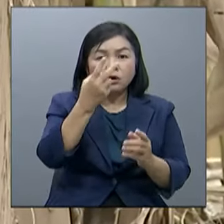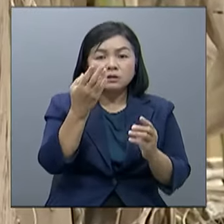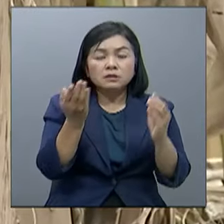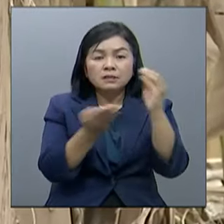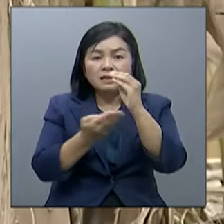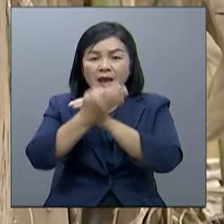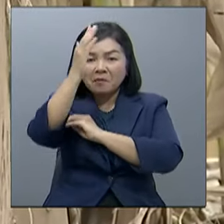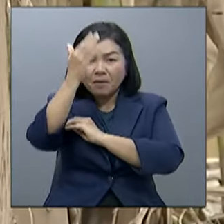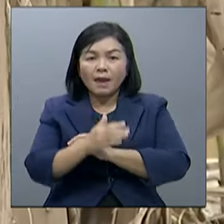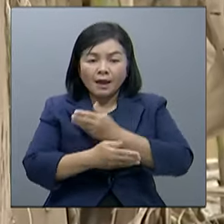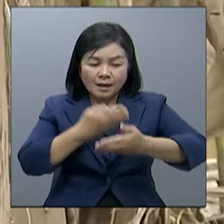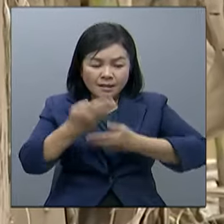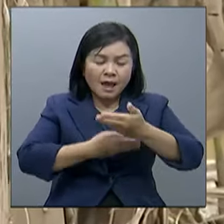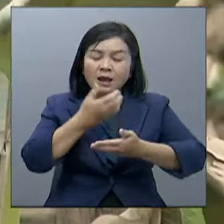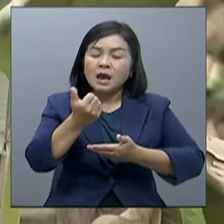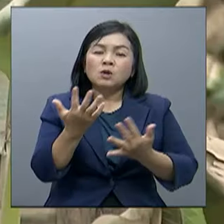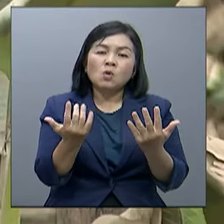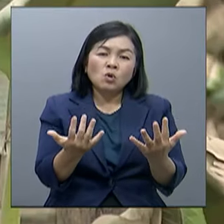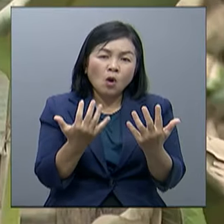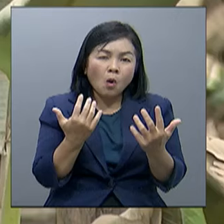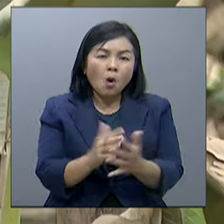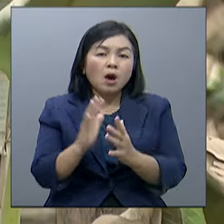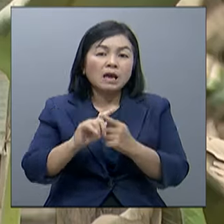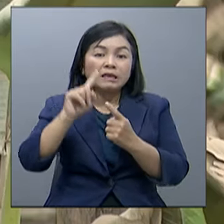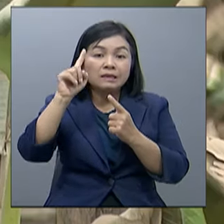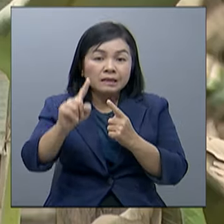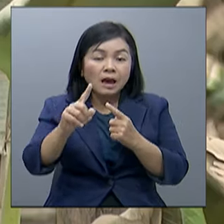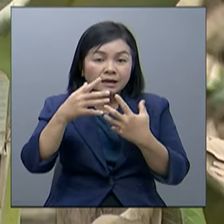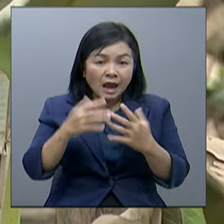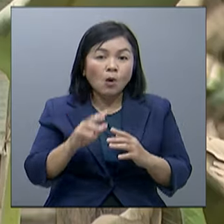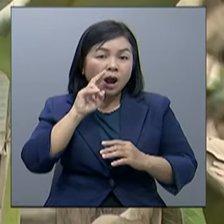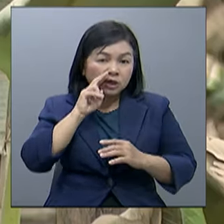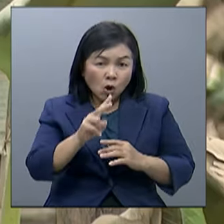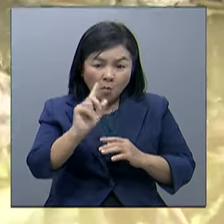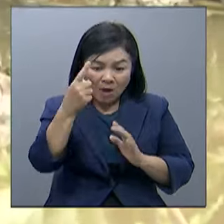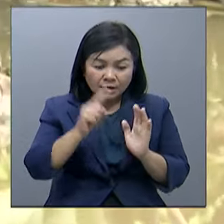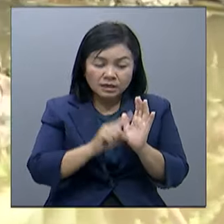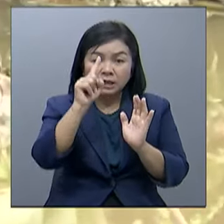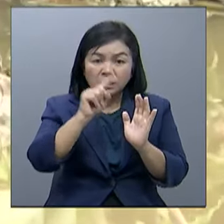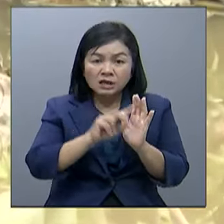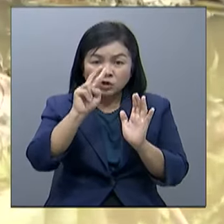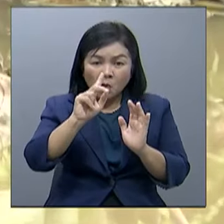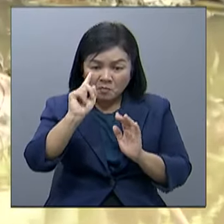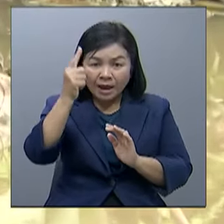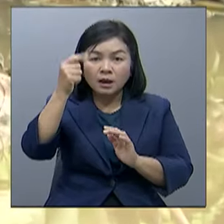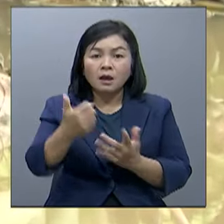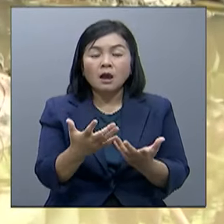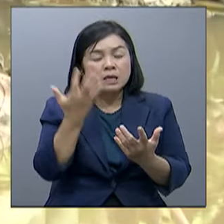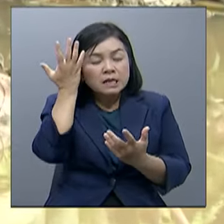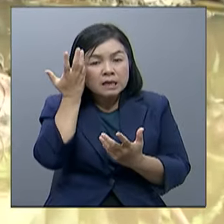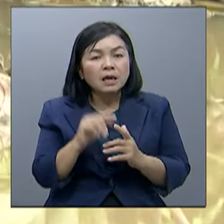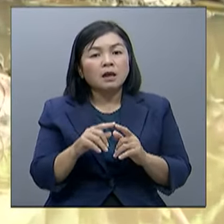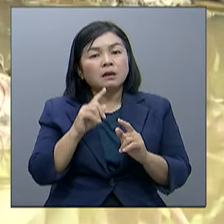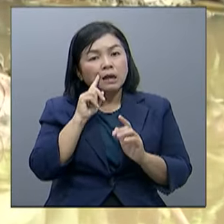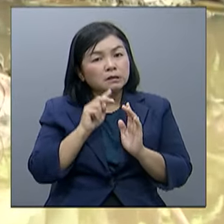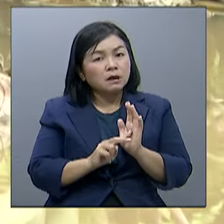ท่วมเป็นรอบที่ 2แล้วรอบแรกนะครับน้ำยังไม่ทันแห้งกลับมาถูกท่วมซ้ำอีกและกังวลนะครับว่าอาจจะถูกน้ำท่วมเป็นครั้ง